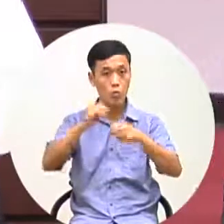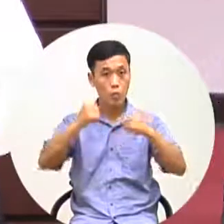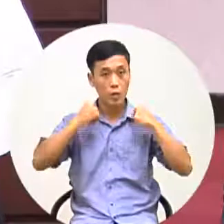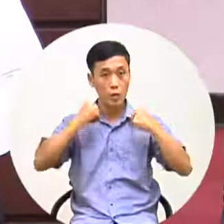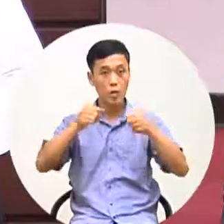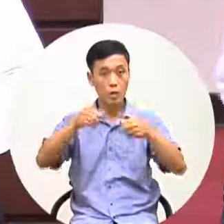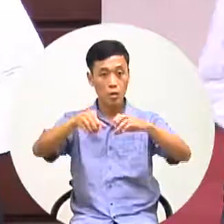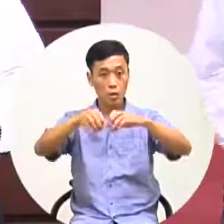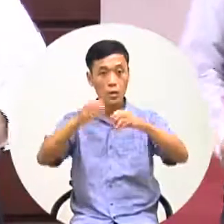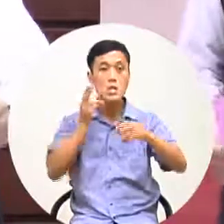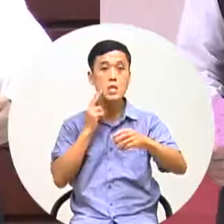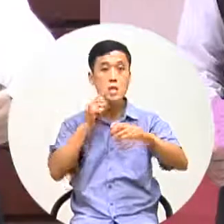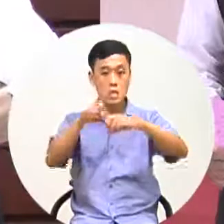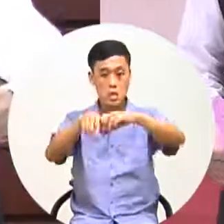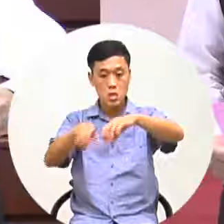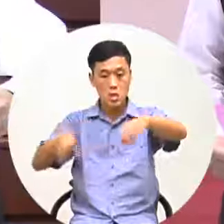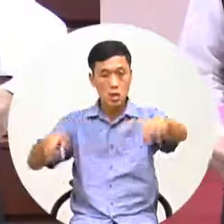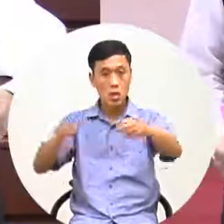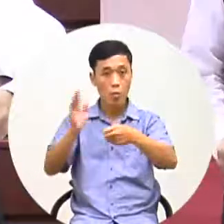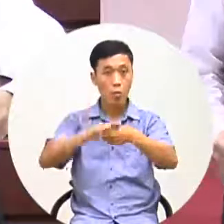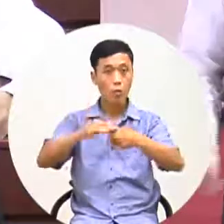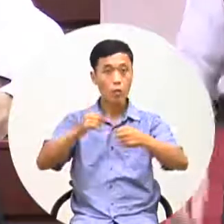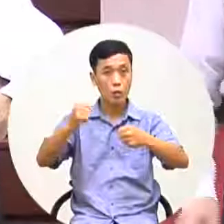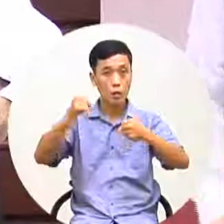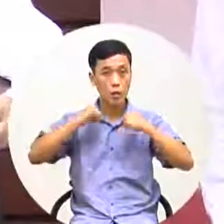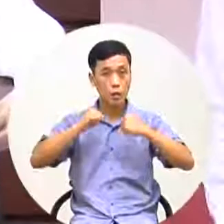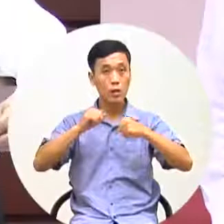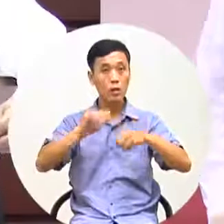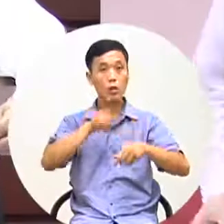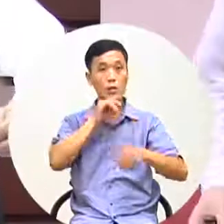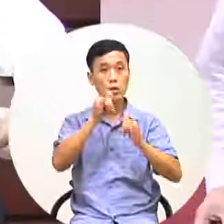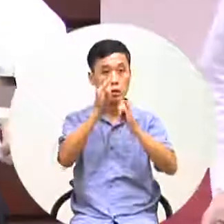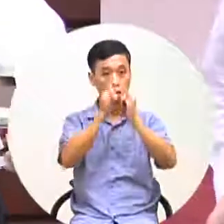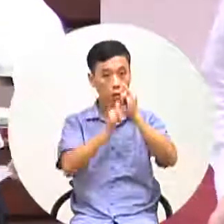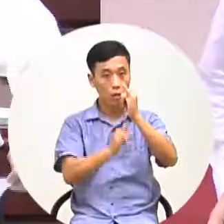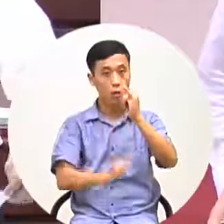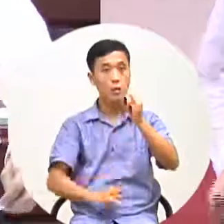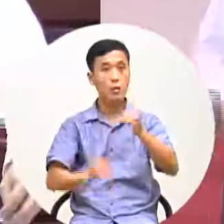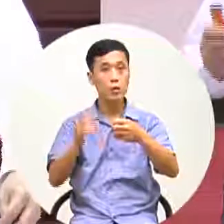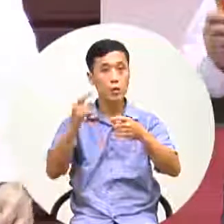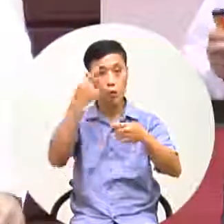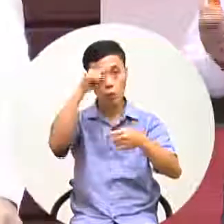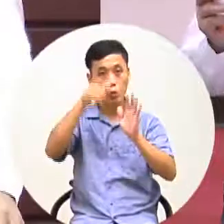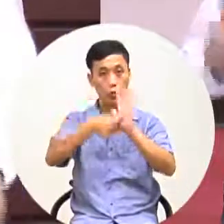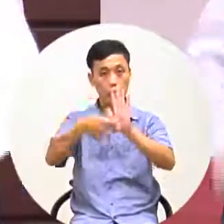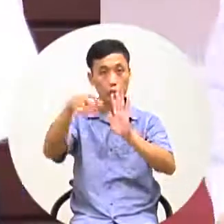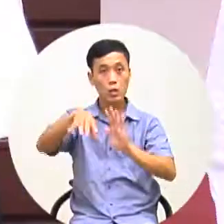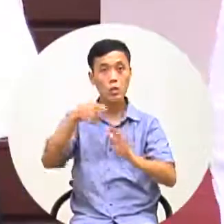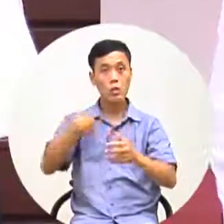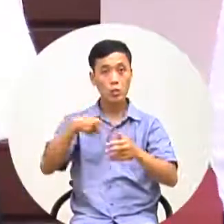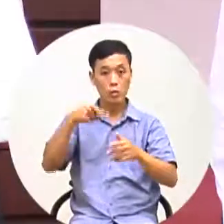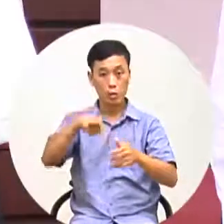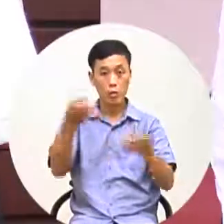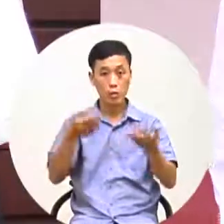史古迹。那这个部分我们会再跟文化局来做一个研究。 好，